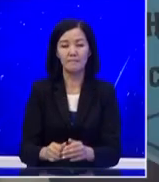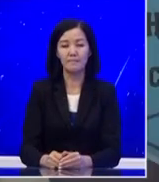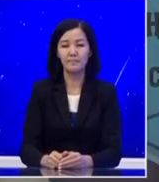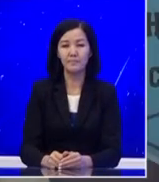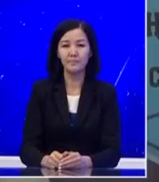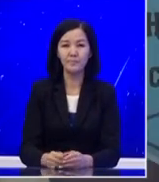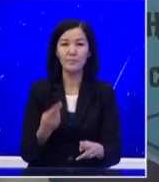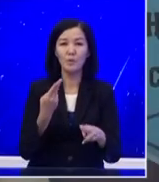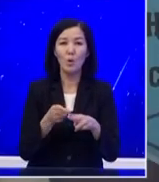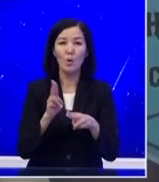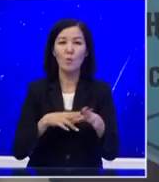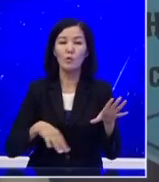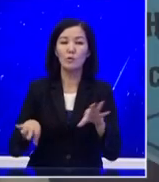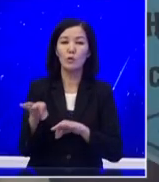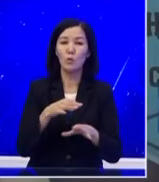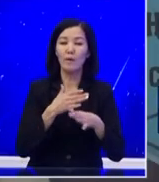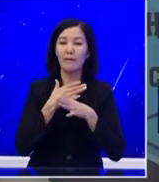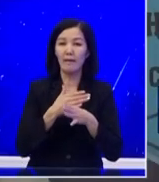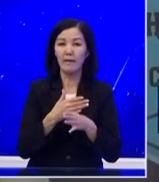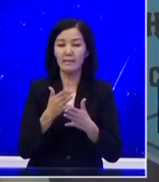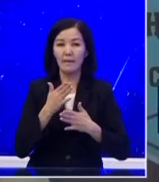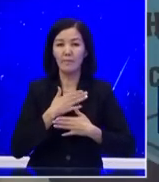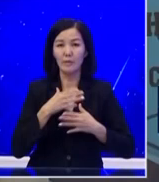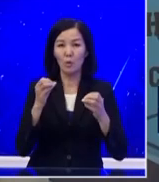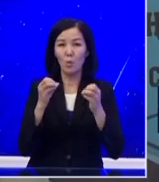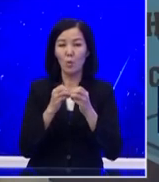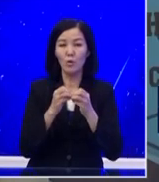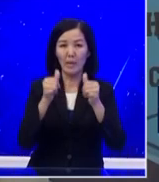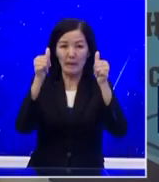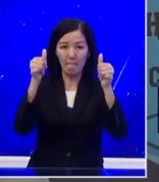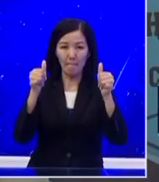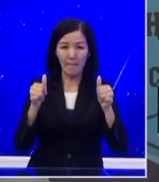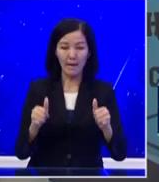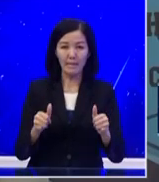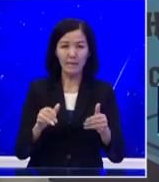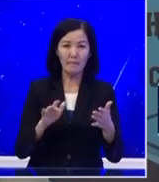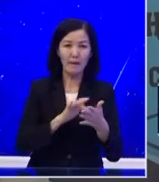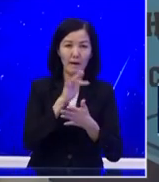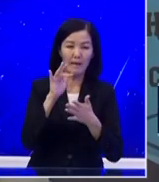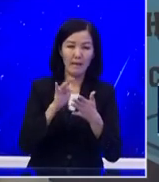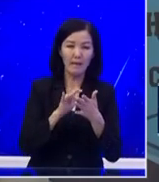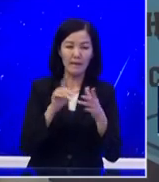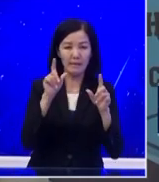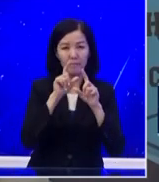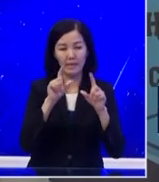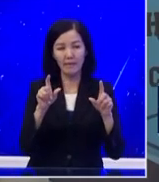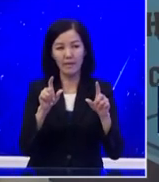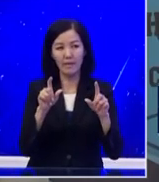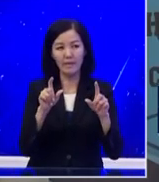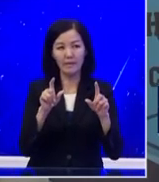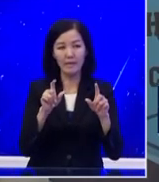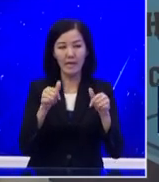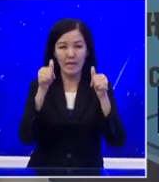Осы жобаның аясында біз 10 баннер шығардық. Барлық қалалар мен мекемелердің